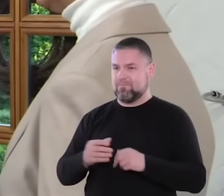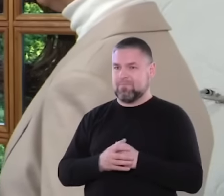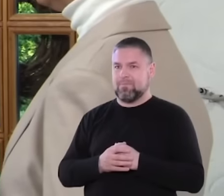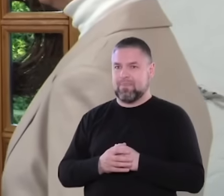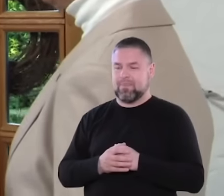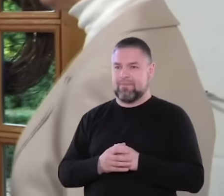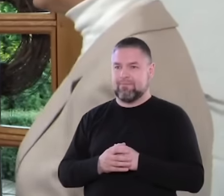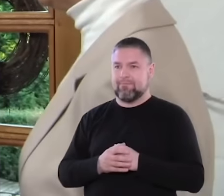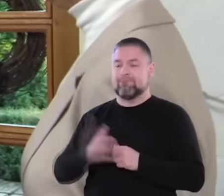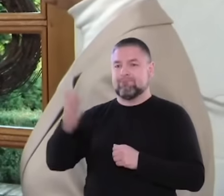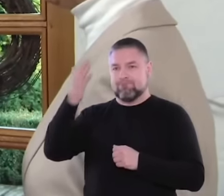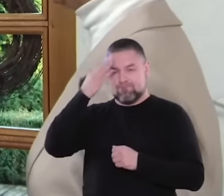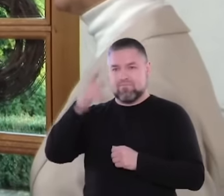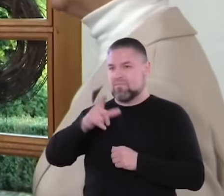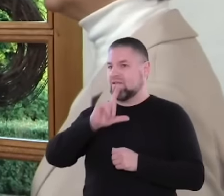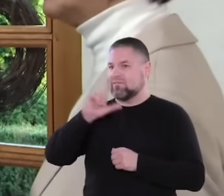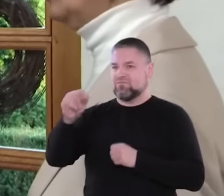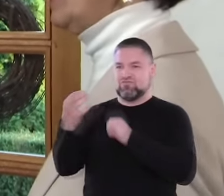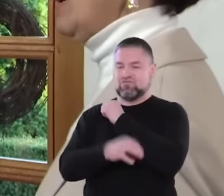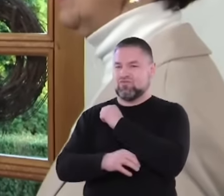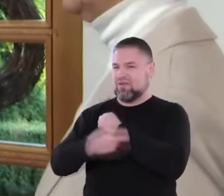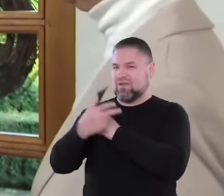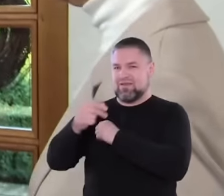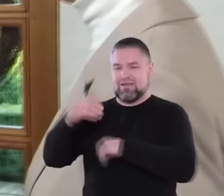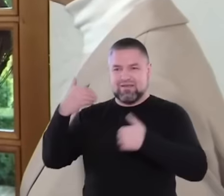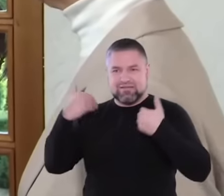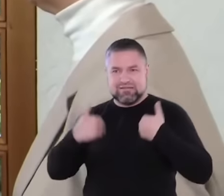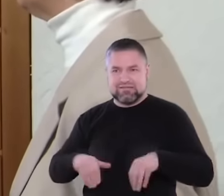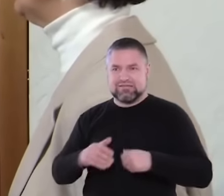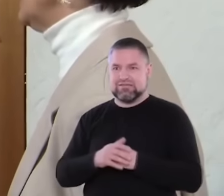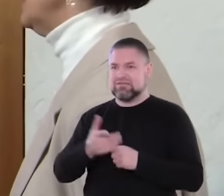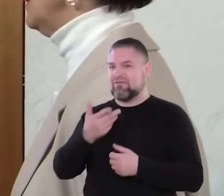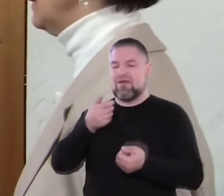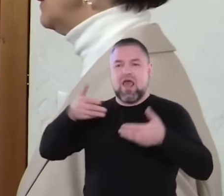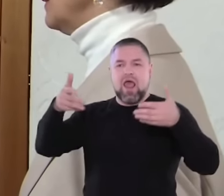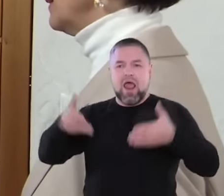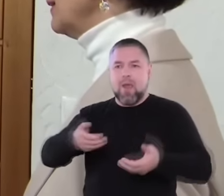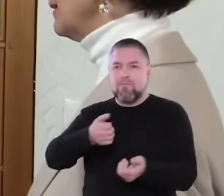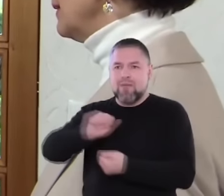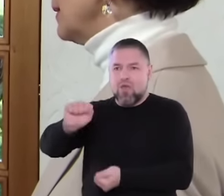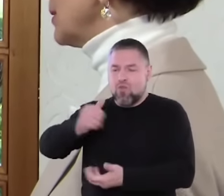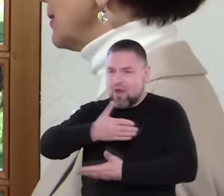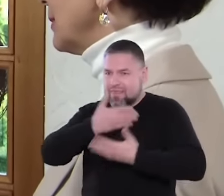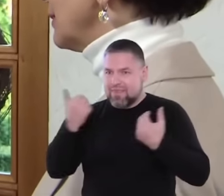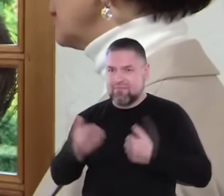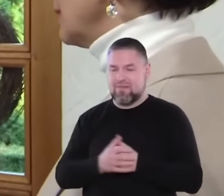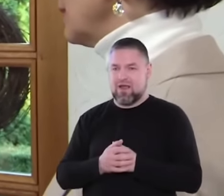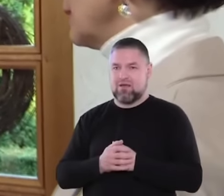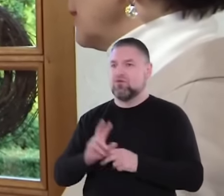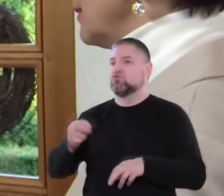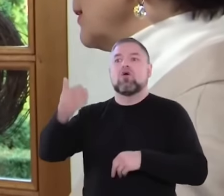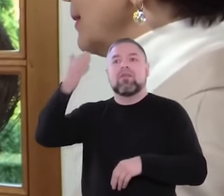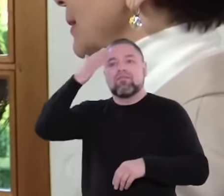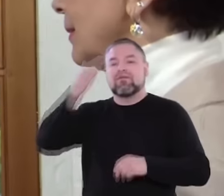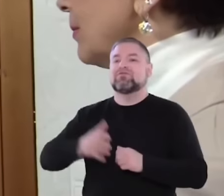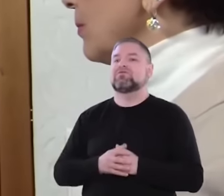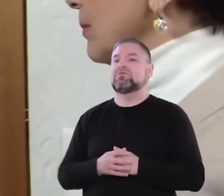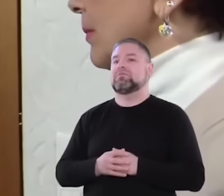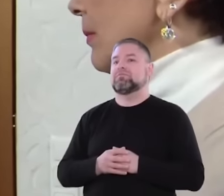Paweł, wiem, że nie wybierasz się na żadne studia. Nie zdałeś nawet matury. Ale skąd ty o tym